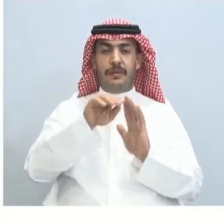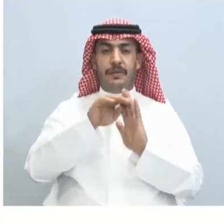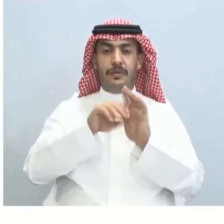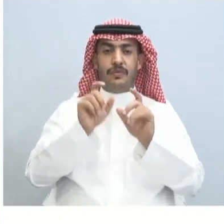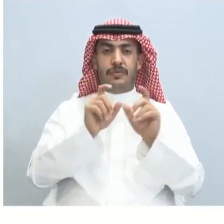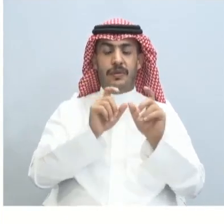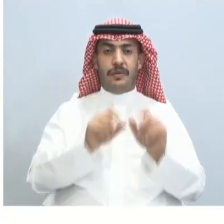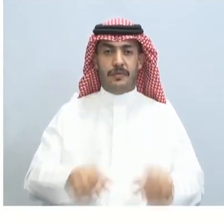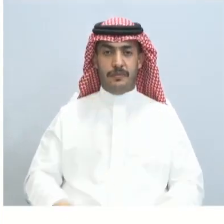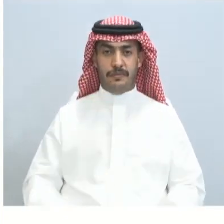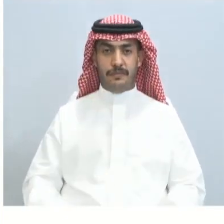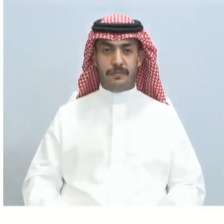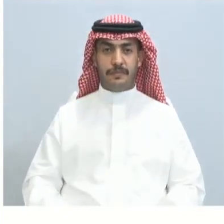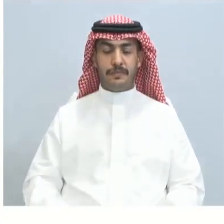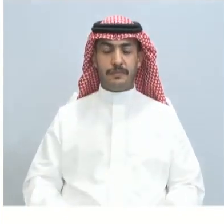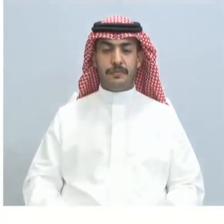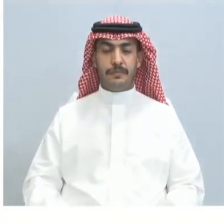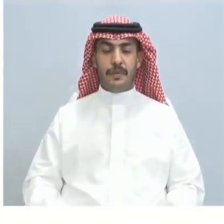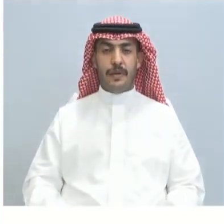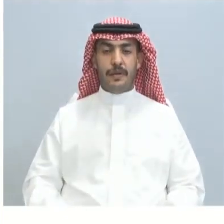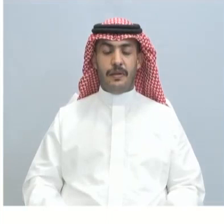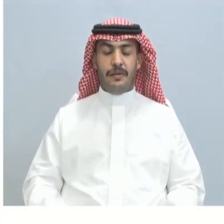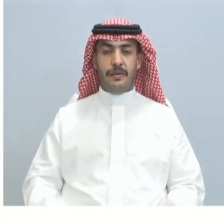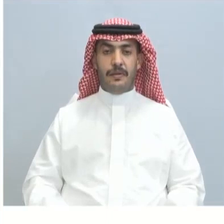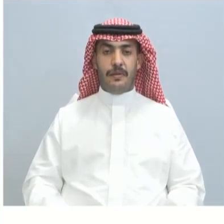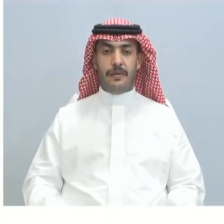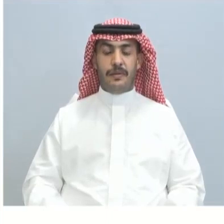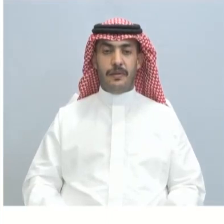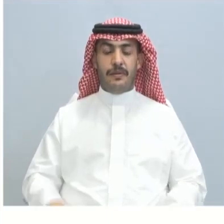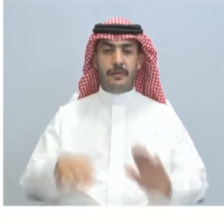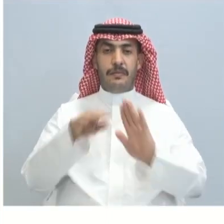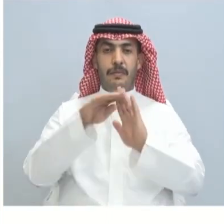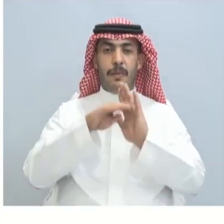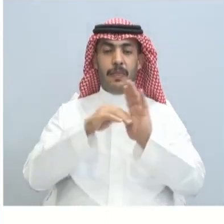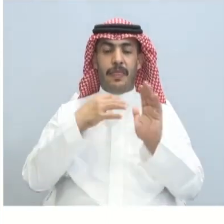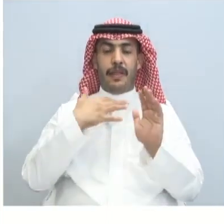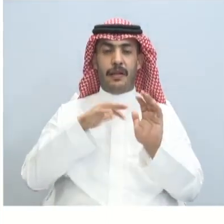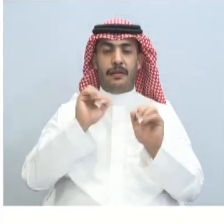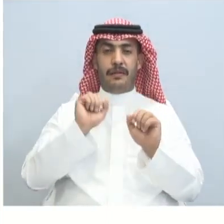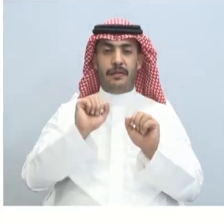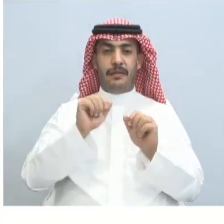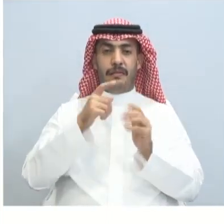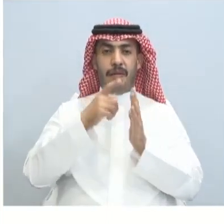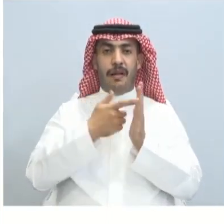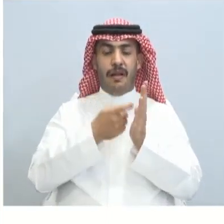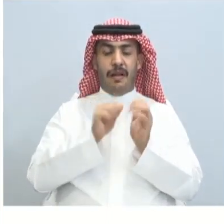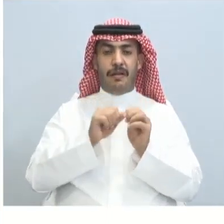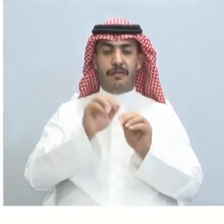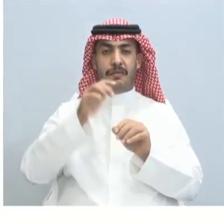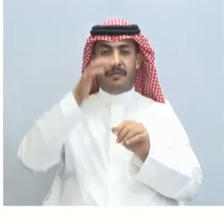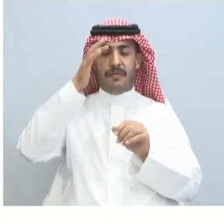جمله انتقاديه للطرف الاخر قد تهمل ولا يراعيها القارئ اي اهتمام